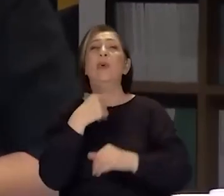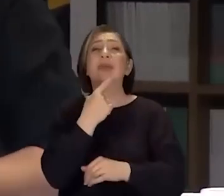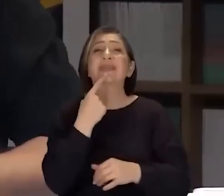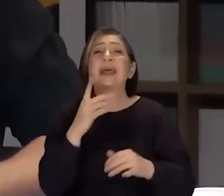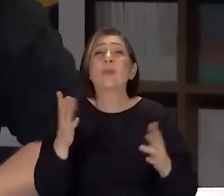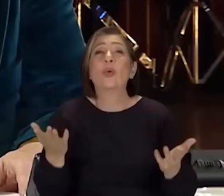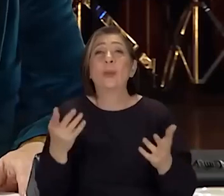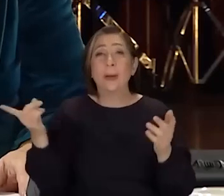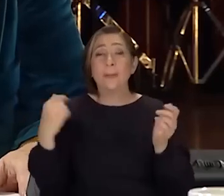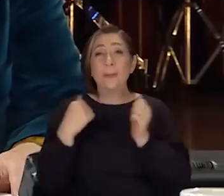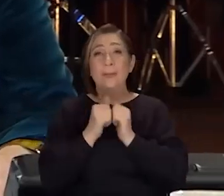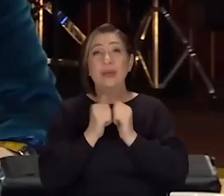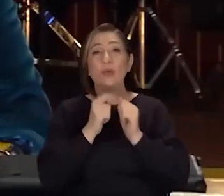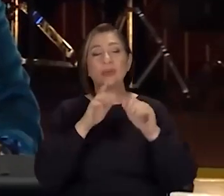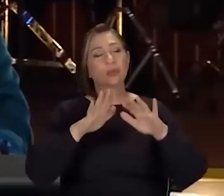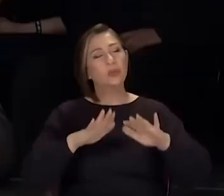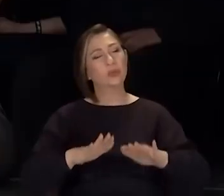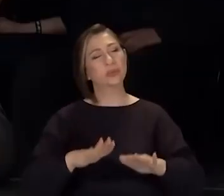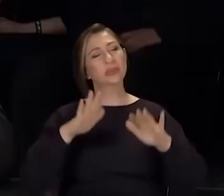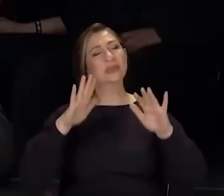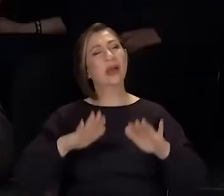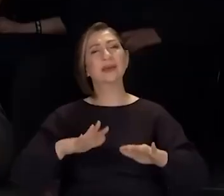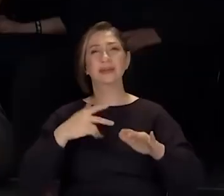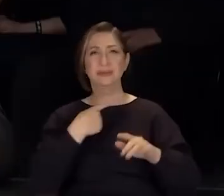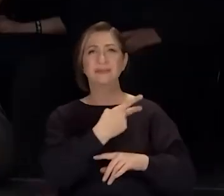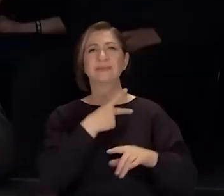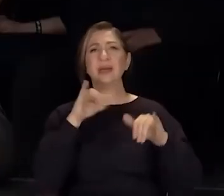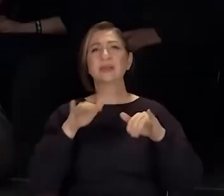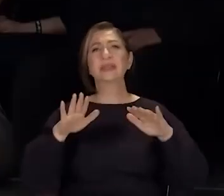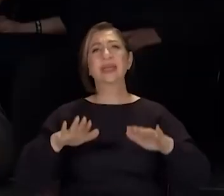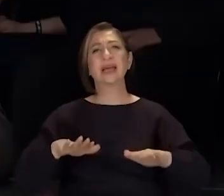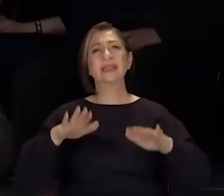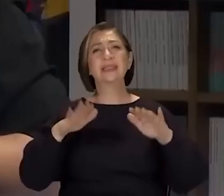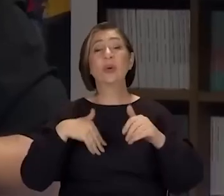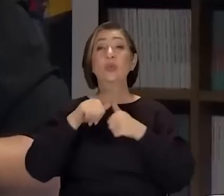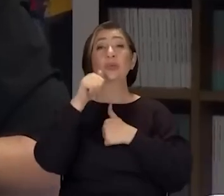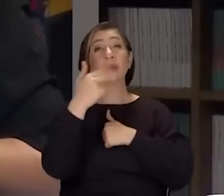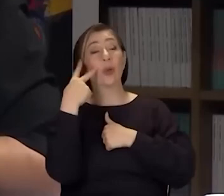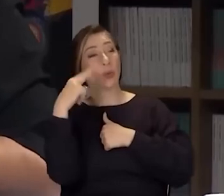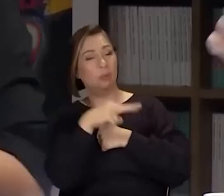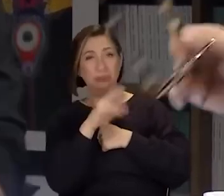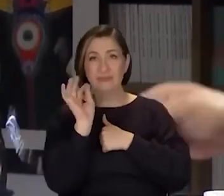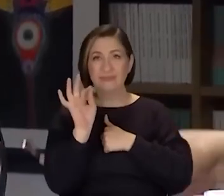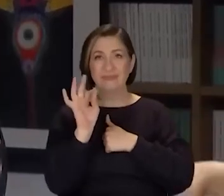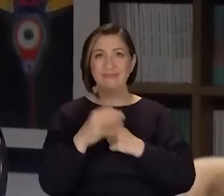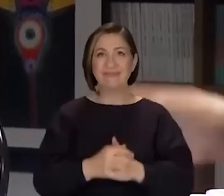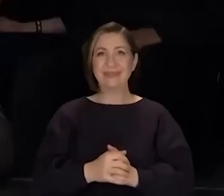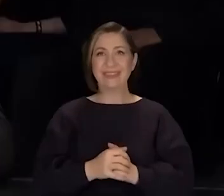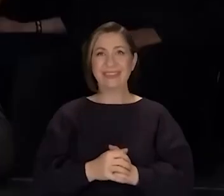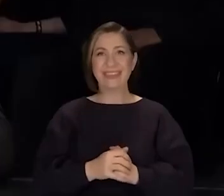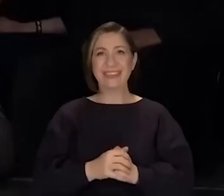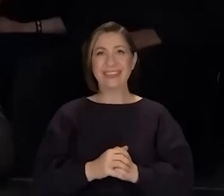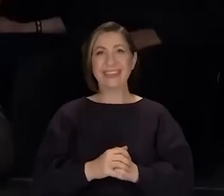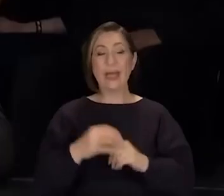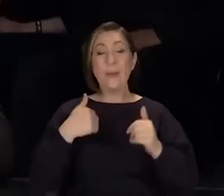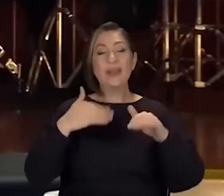şey. Efendim canım. Beraber yani, o da durgundur. Durgundur yani şey neydi de çok. Ama uzakta öyle görünüyorum değil mi? Aynen.